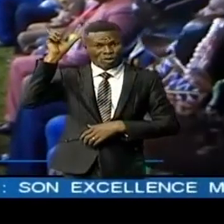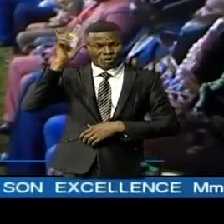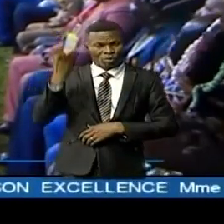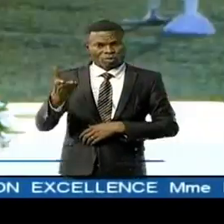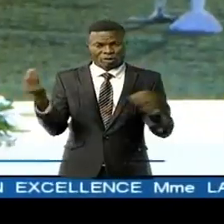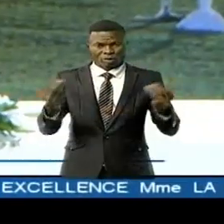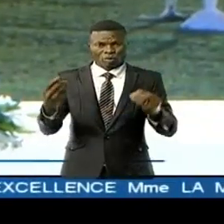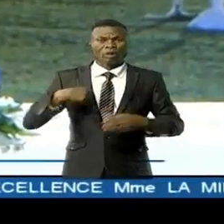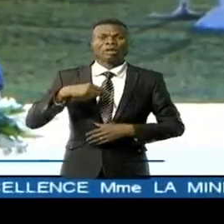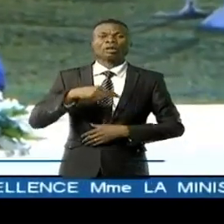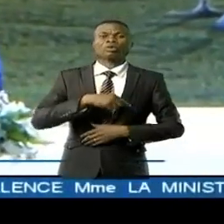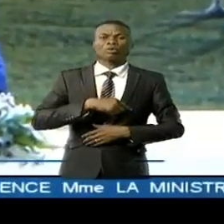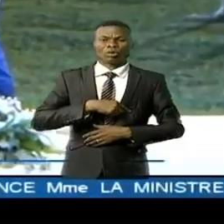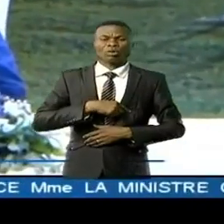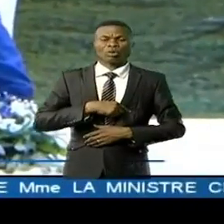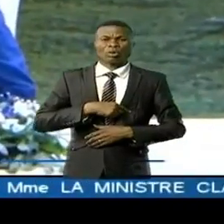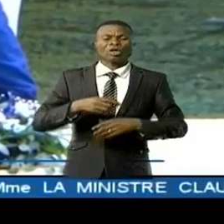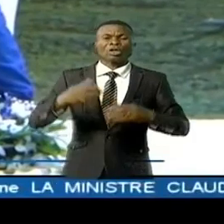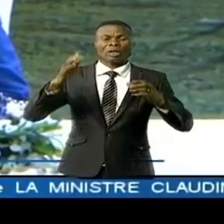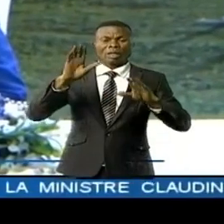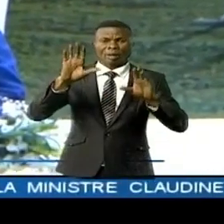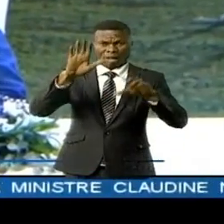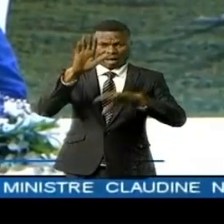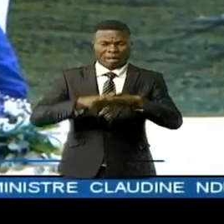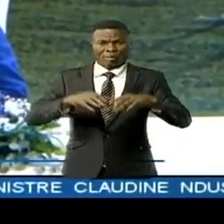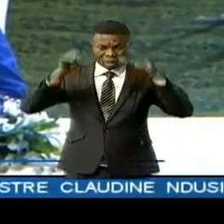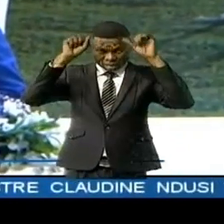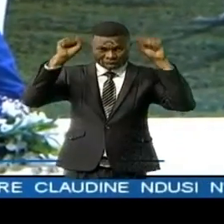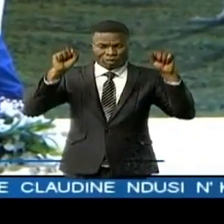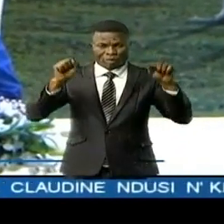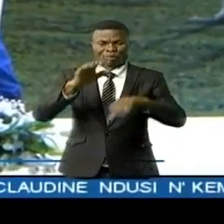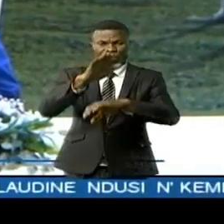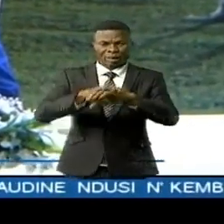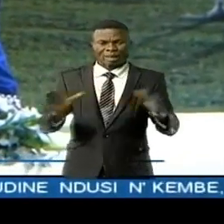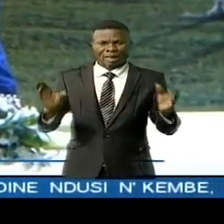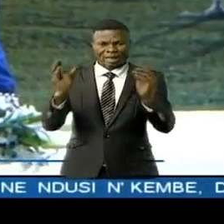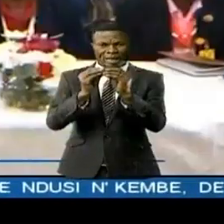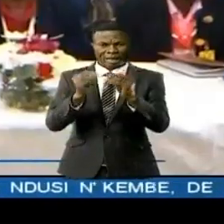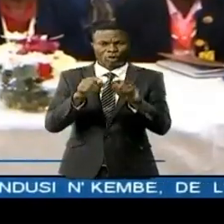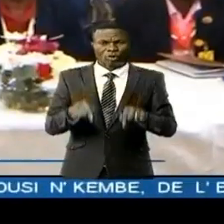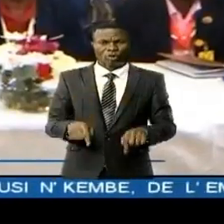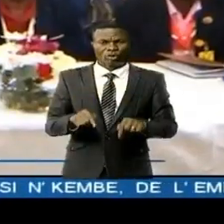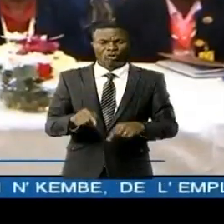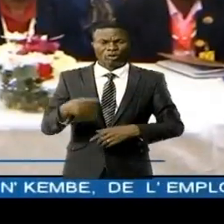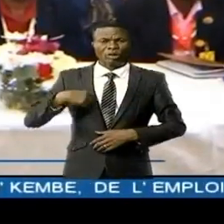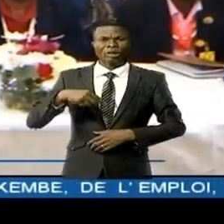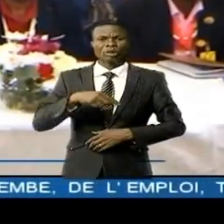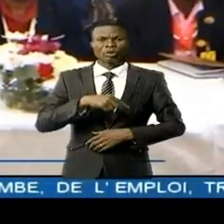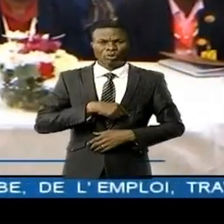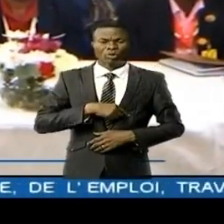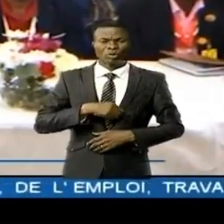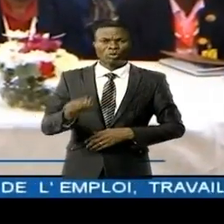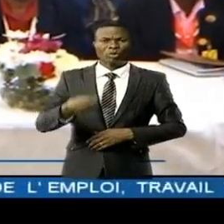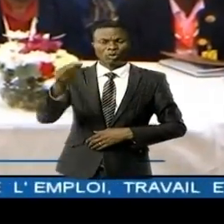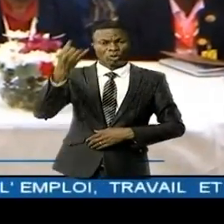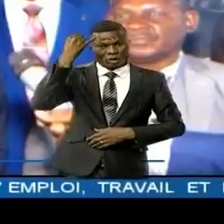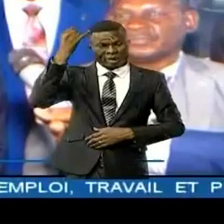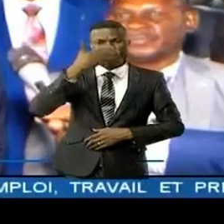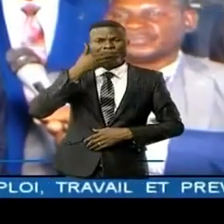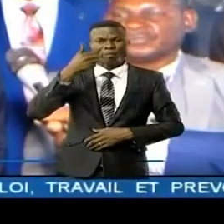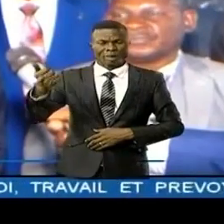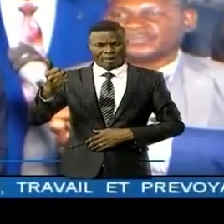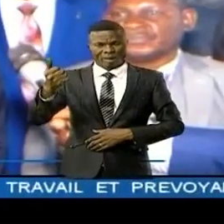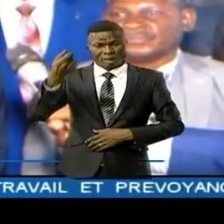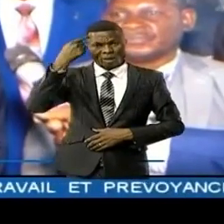nous avons l'autorité suprême à penser à nous associer à cette table ronde pour que nous puissions aussi apporter quelque chose, que